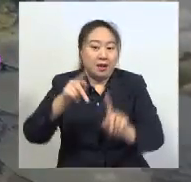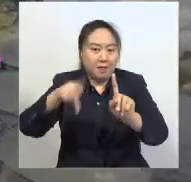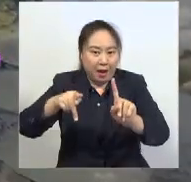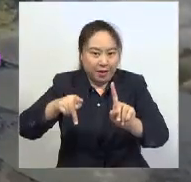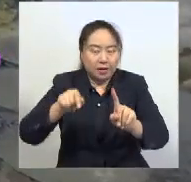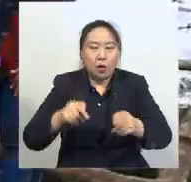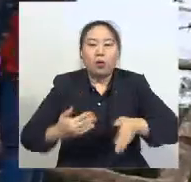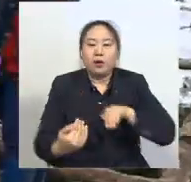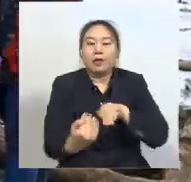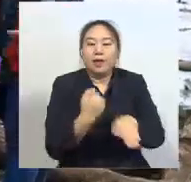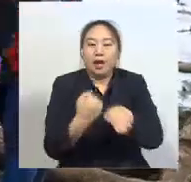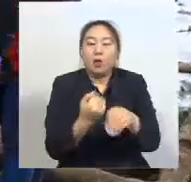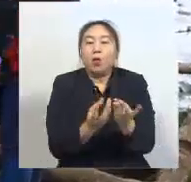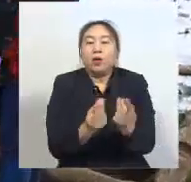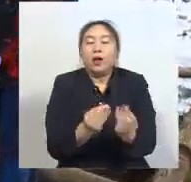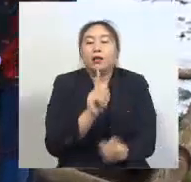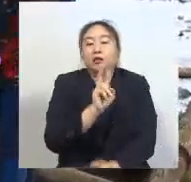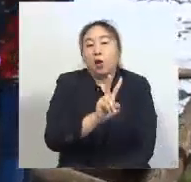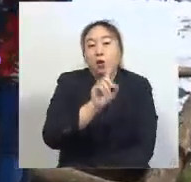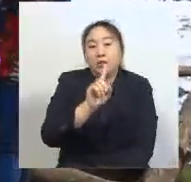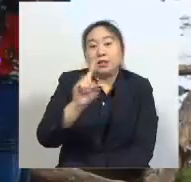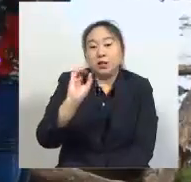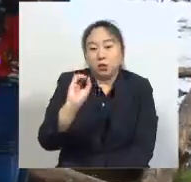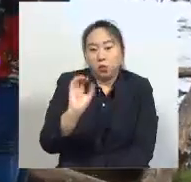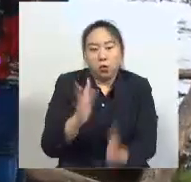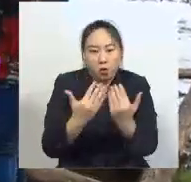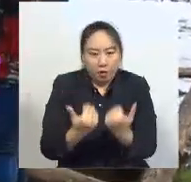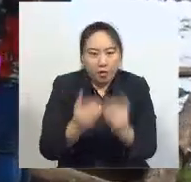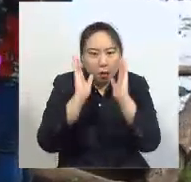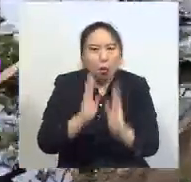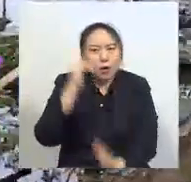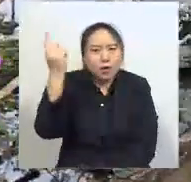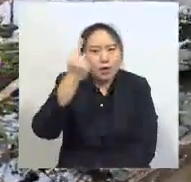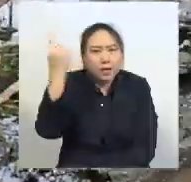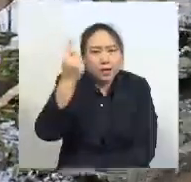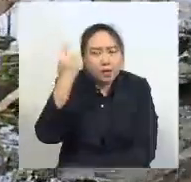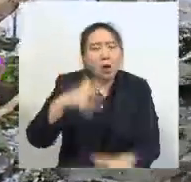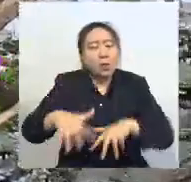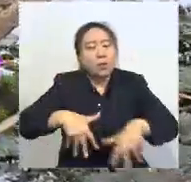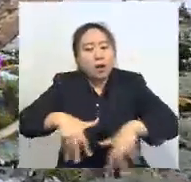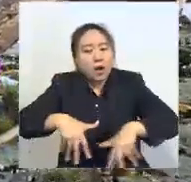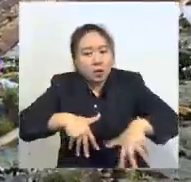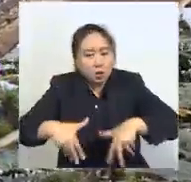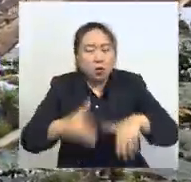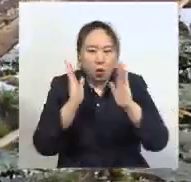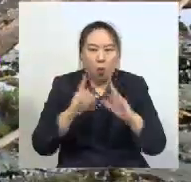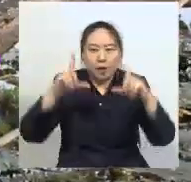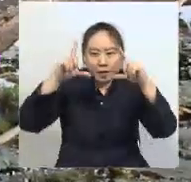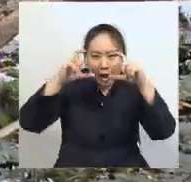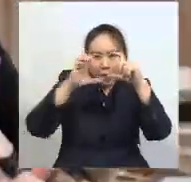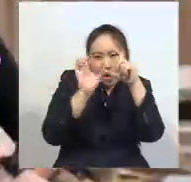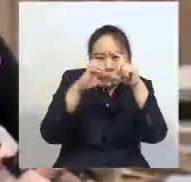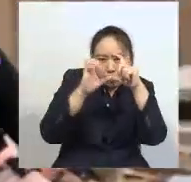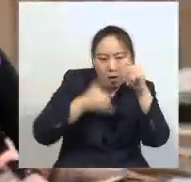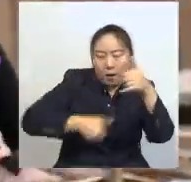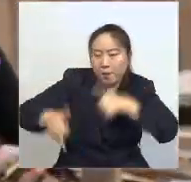หลวงแผ่นดินหมายเลข2110ที่ตอนนี้มีนักท่องเที่ยวประชาชนทั่วไปตลอดจนช่างภาพต่างก็เดินท